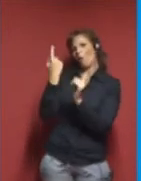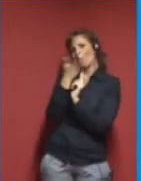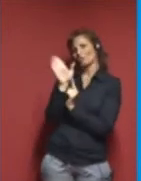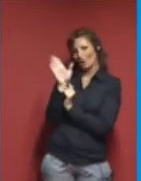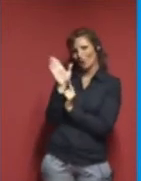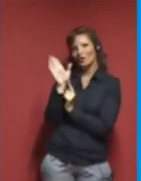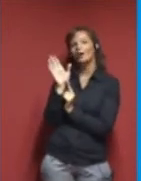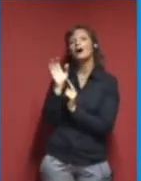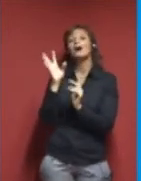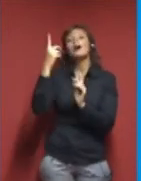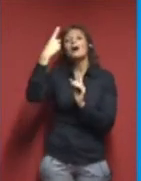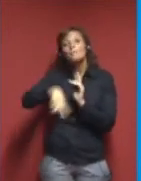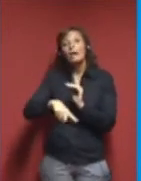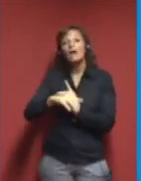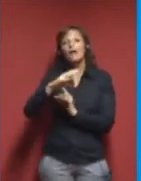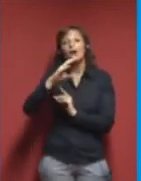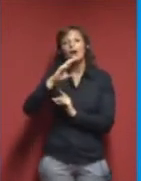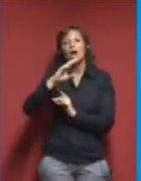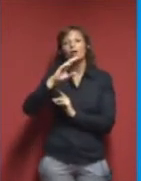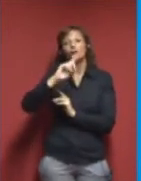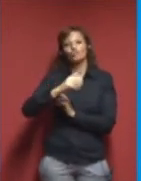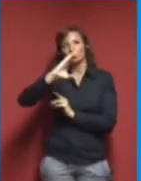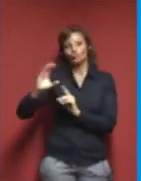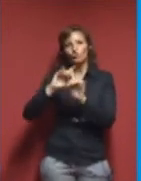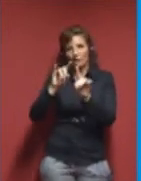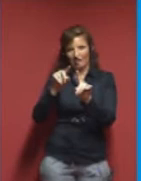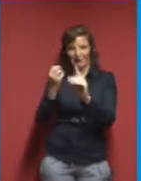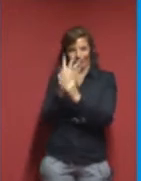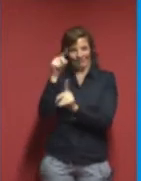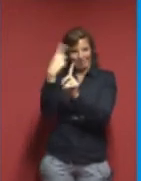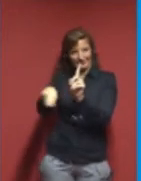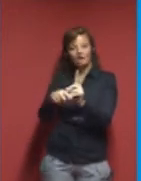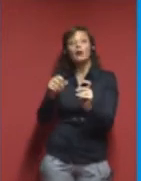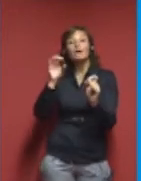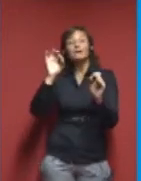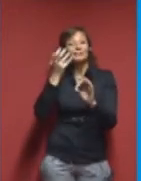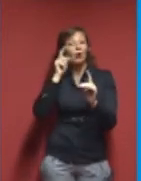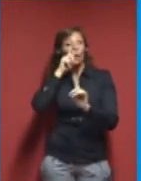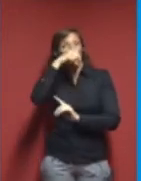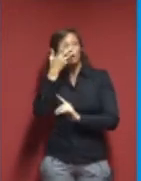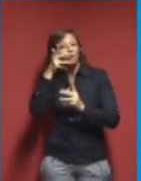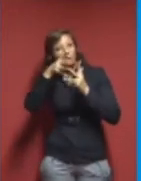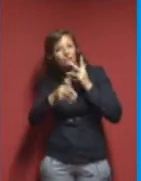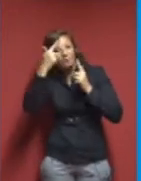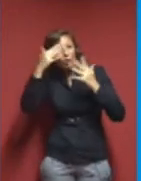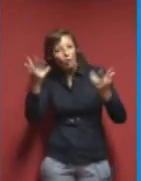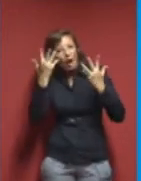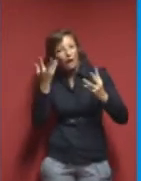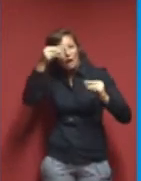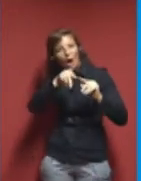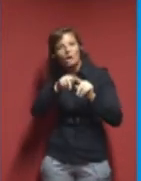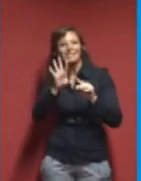Questo è stato realizzato da GC. Se volete sapere di più in ordine a questo progetto,